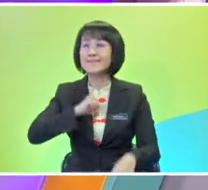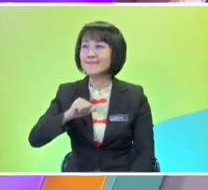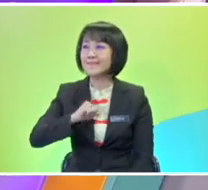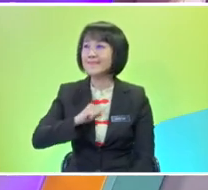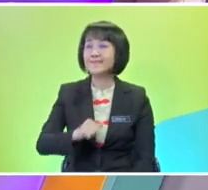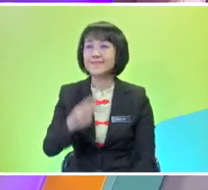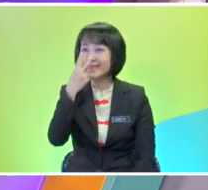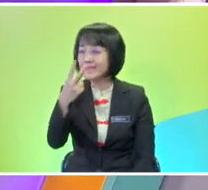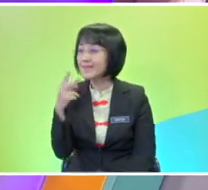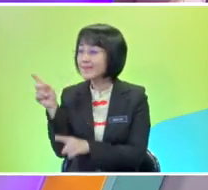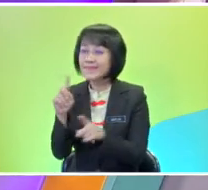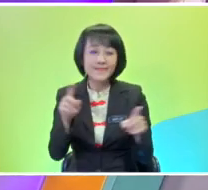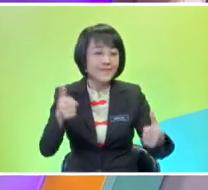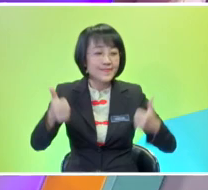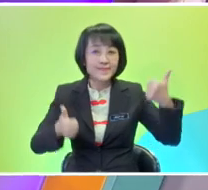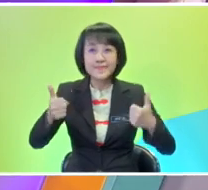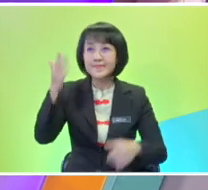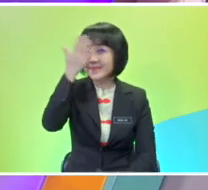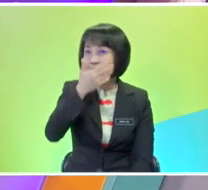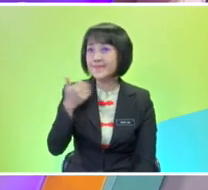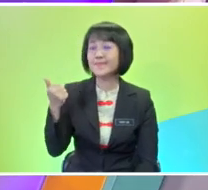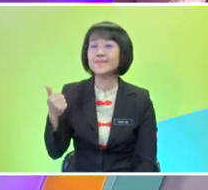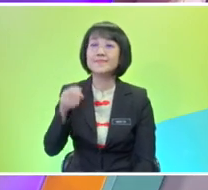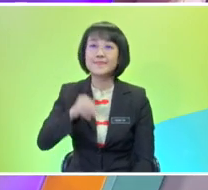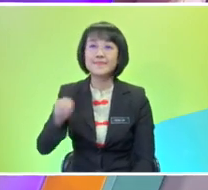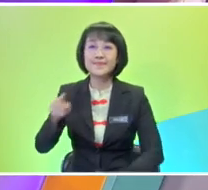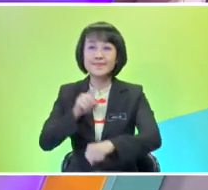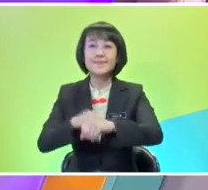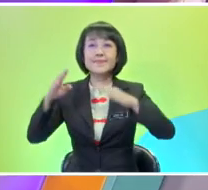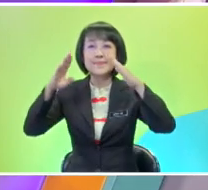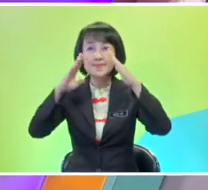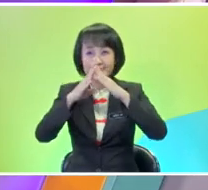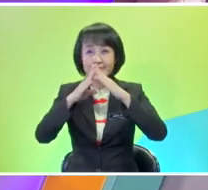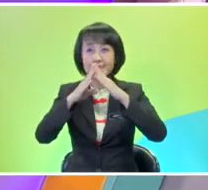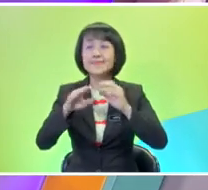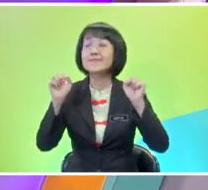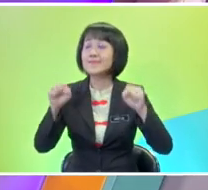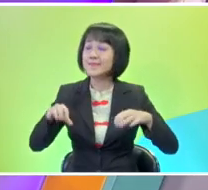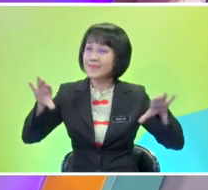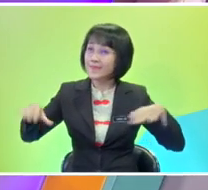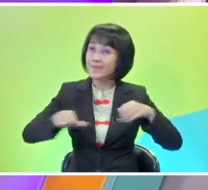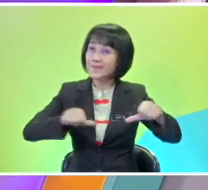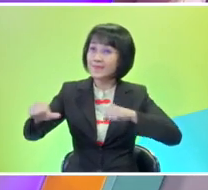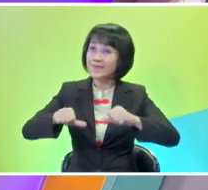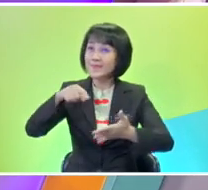dan murid di rumah pun boleh buat ini di pantai bersama keluarga